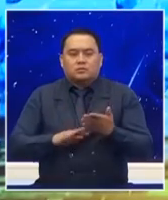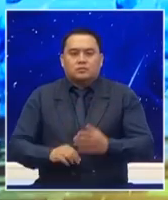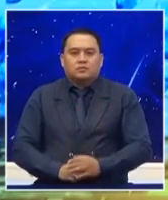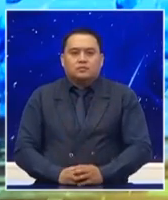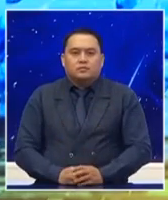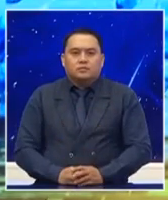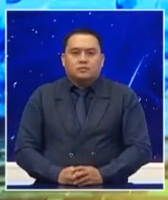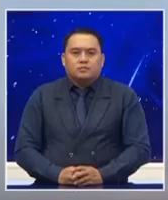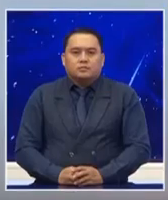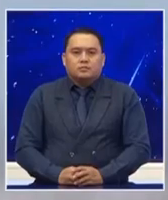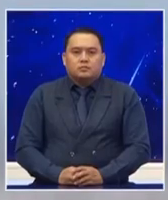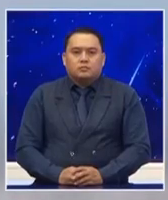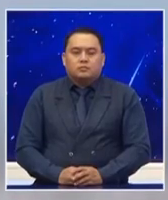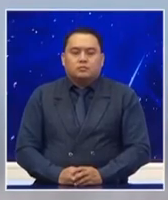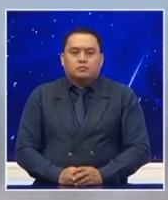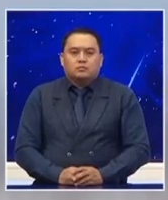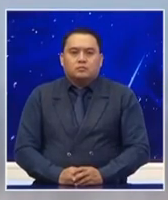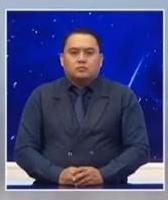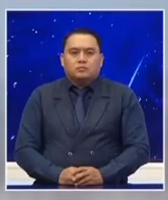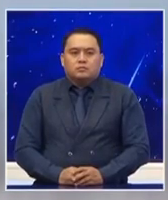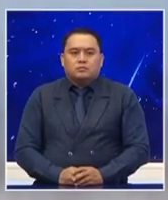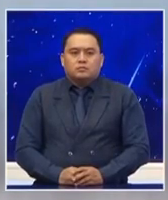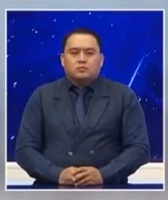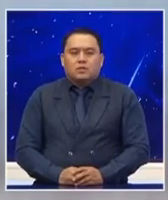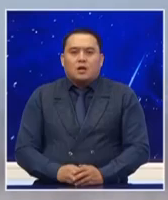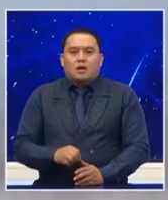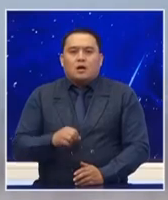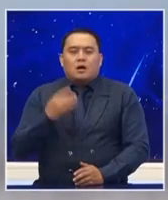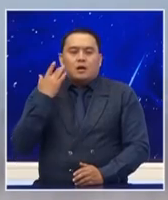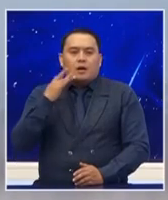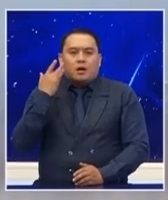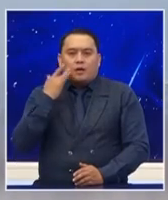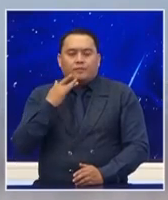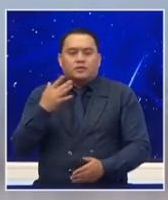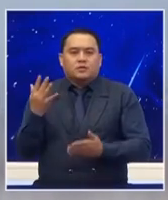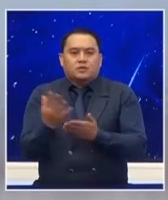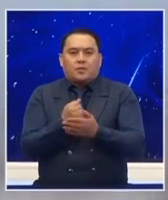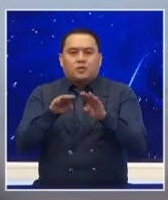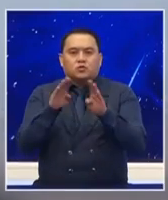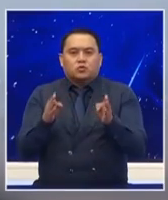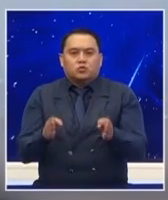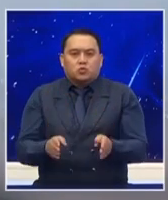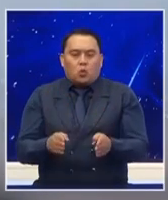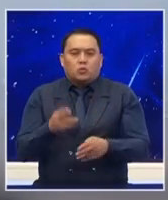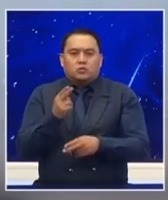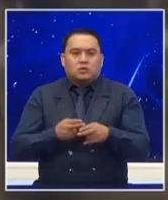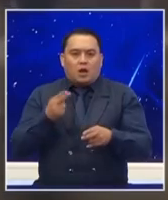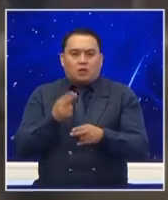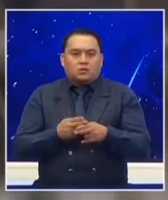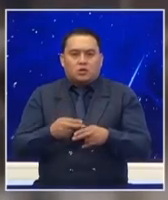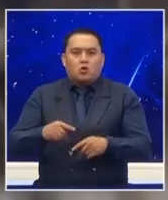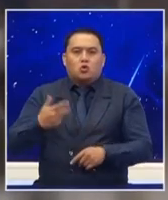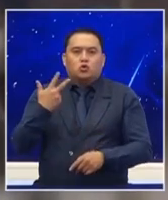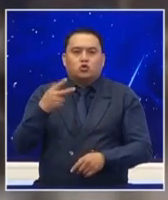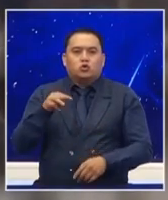топтамада. Бұл жолғы металды кесек Атаскадеро қаласындағы Пайн тауы басынан табылған, тот баспайтын болаттан жасалыпты. Биіктігі